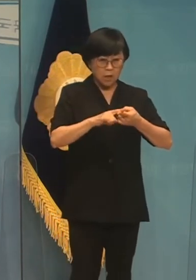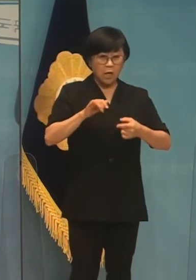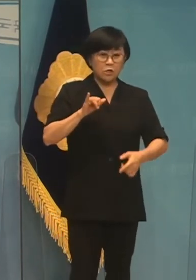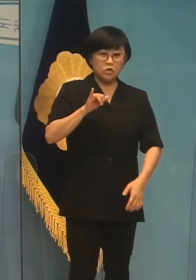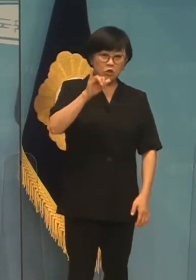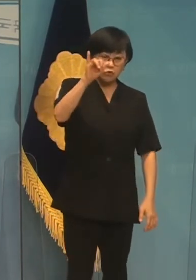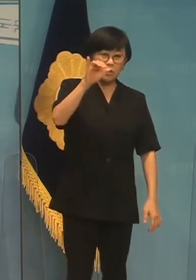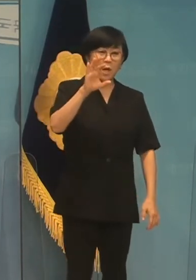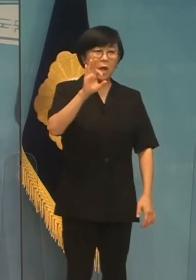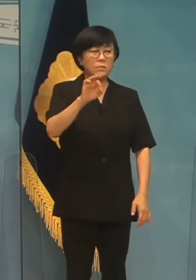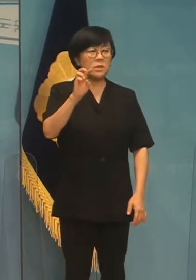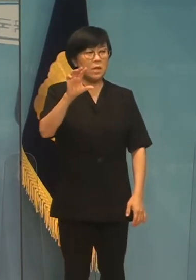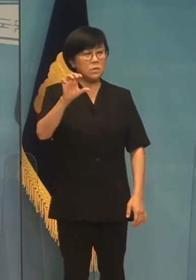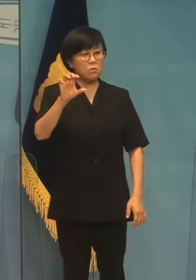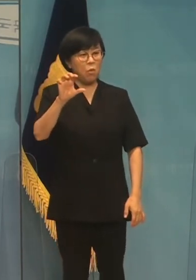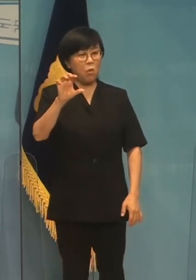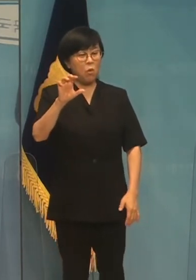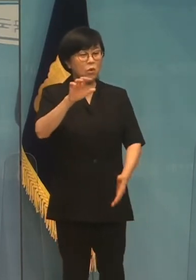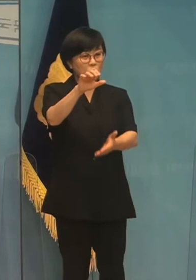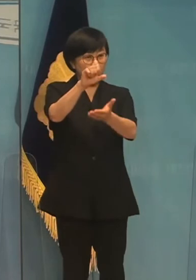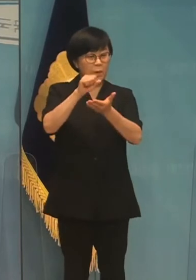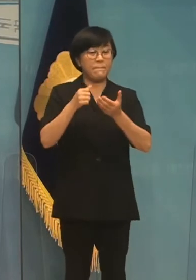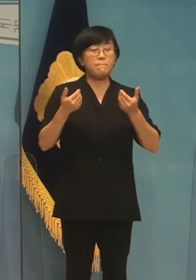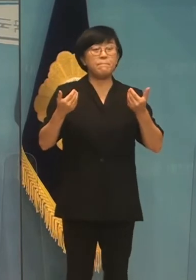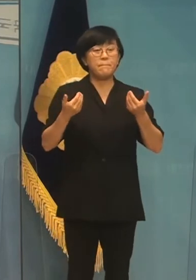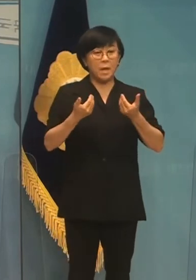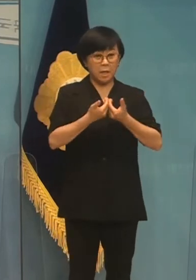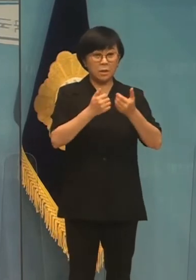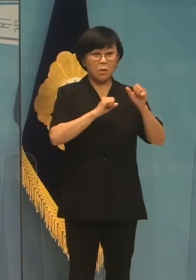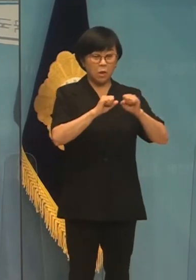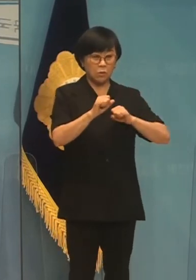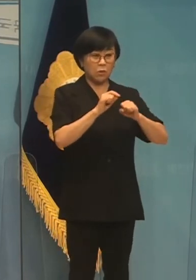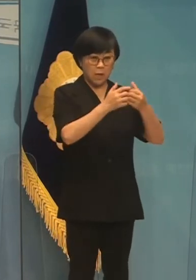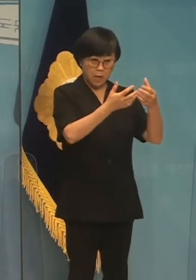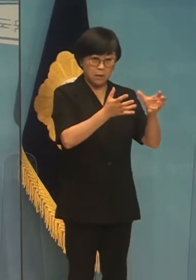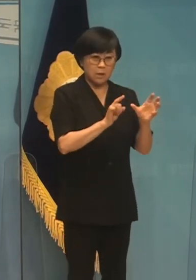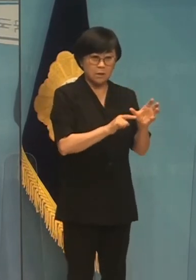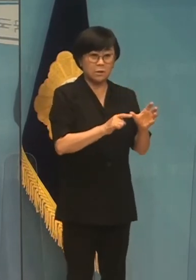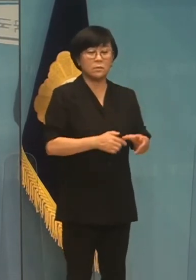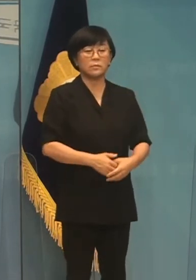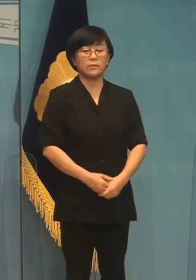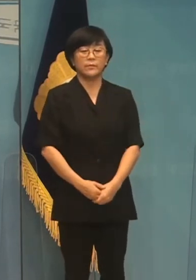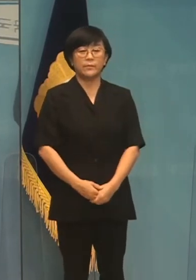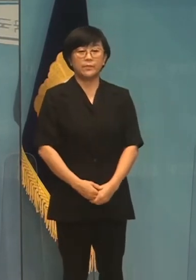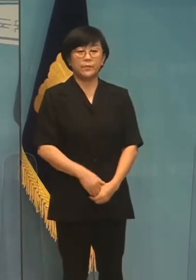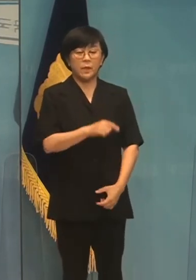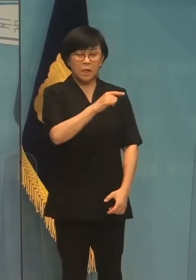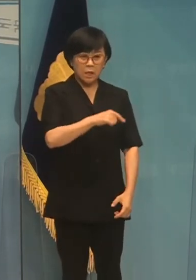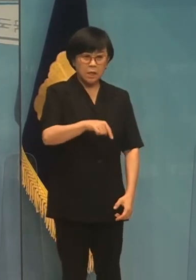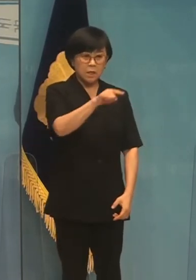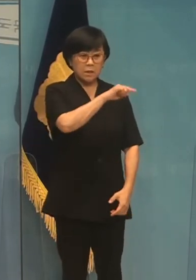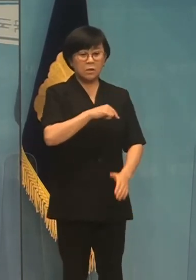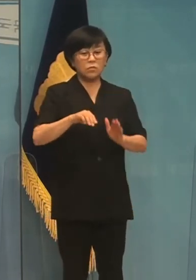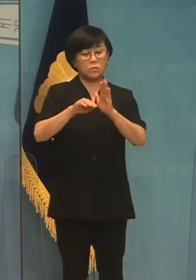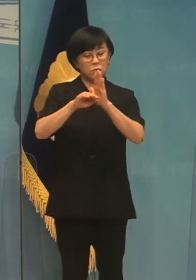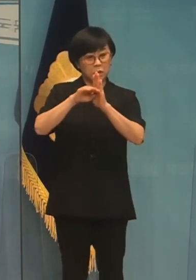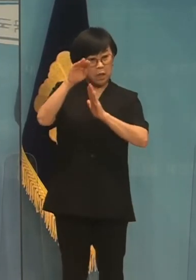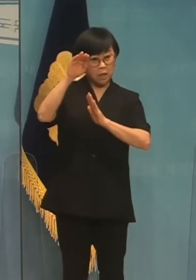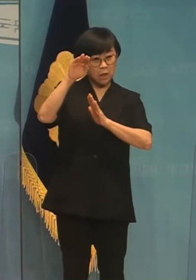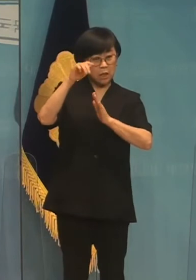전투기 F-35A 도입 반대 활동을 해왔다고 합니다. 이들은